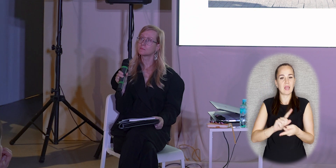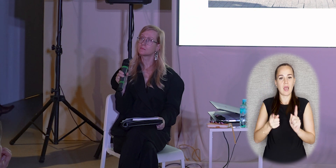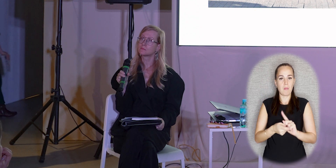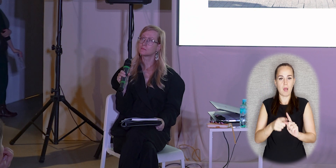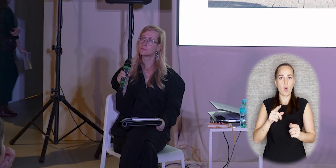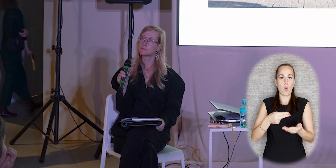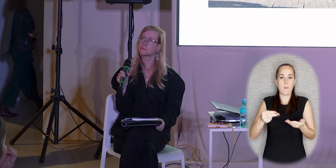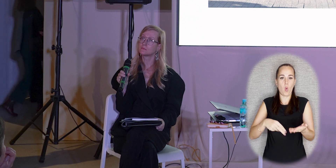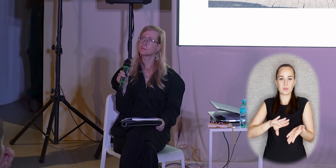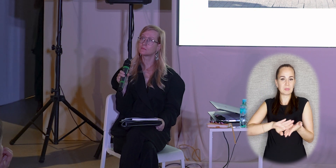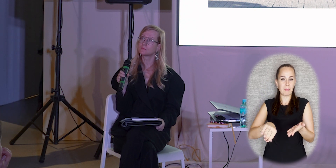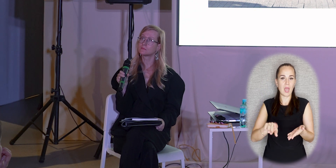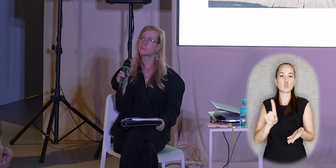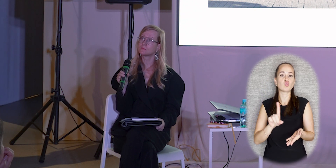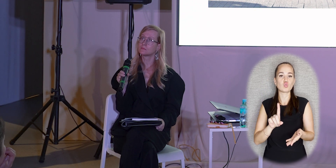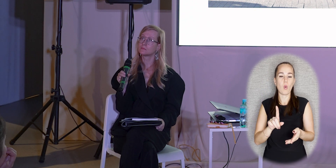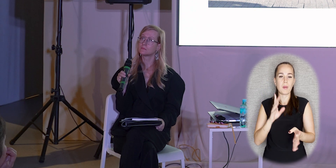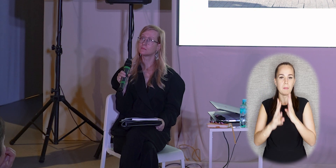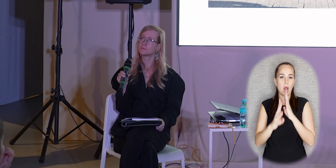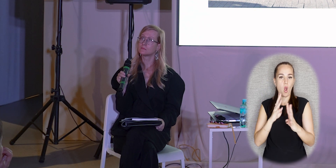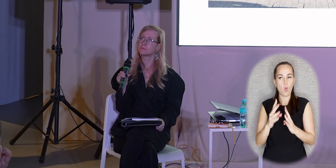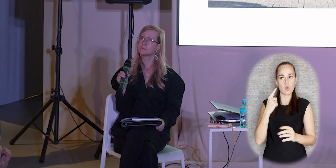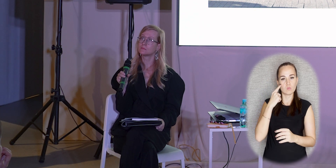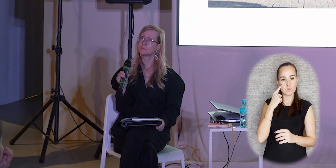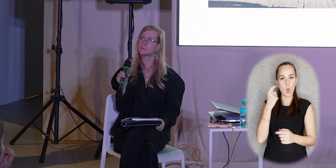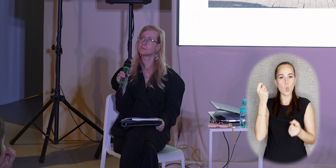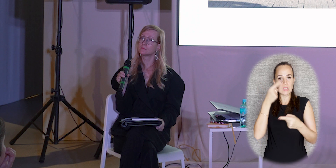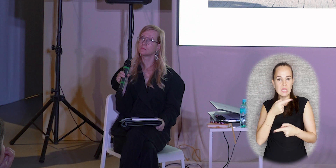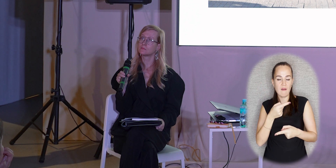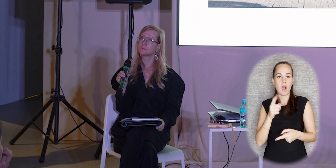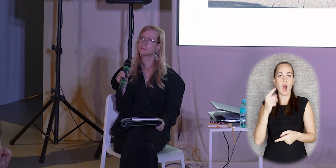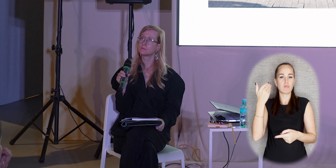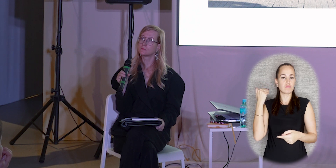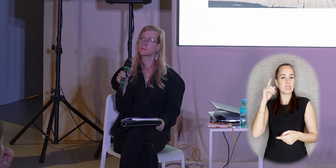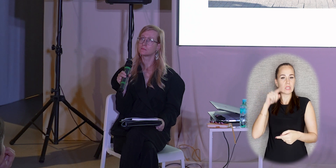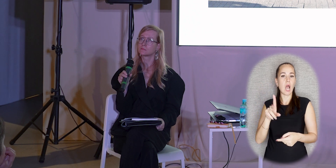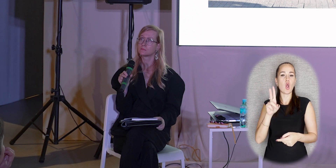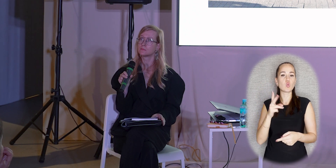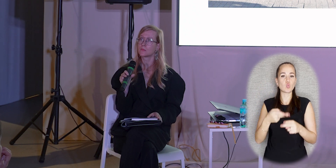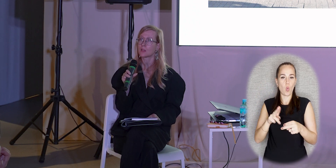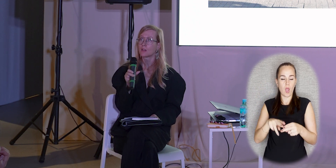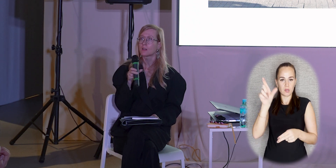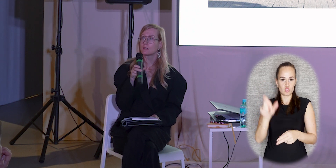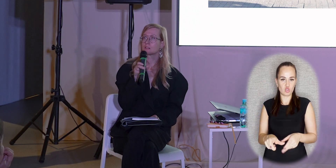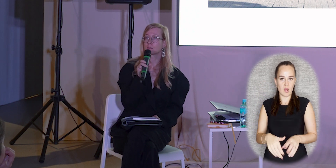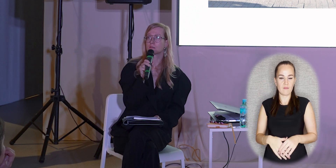оставлялись без подписи, для того чтобы прохожий узнавал, заведомо дозная личность? Спасибо.